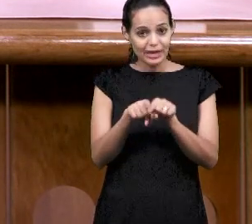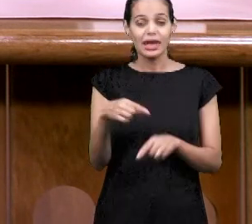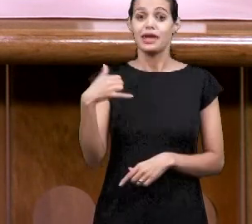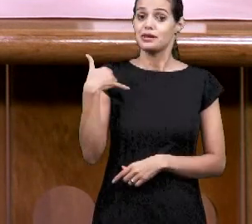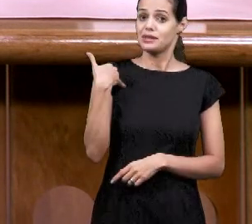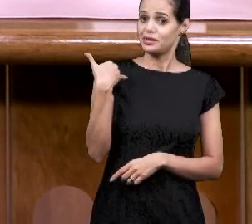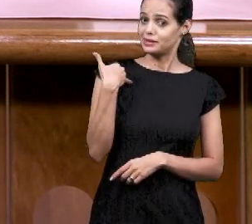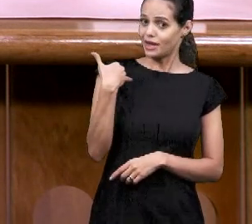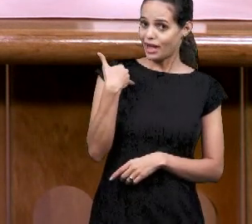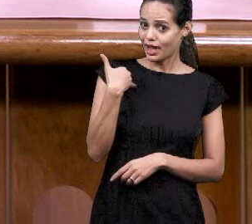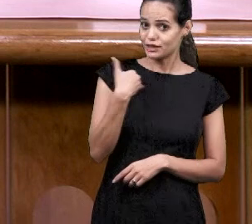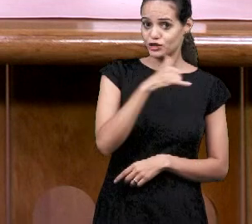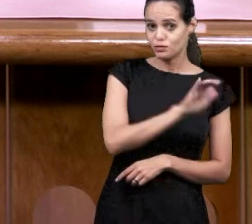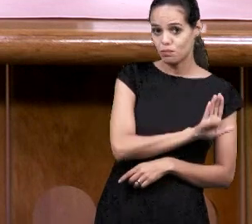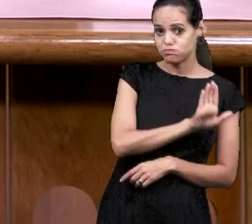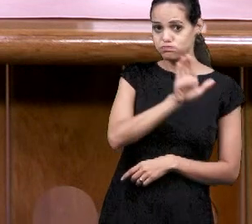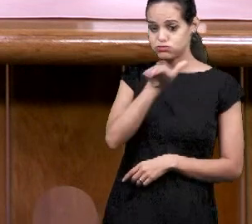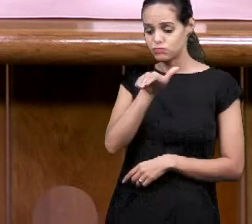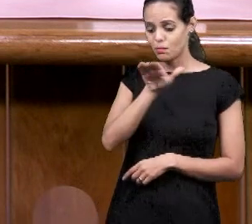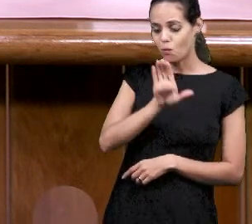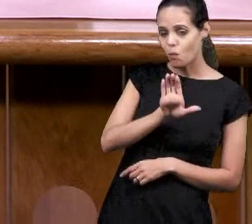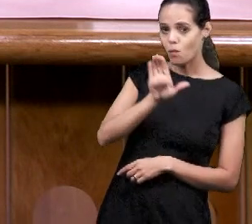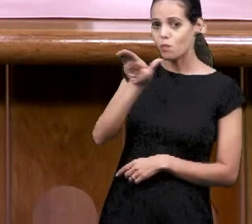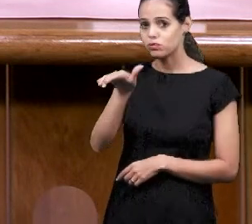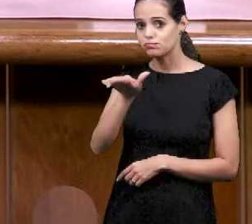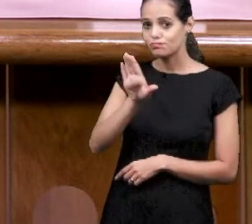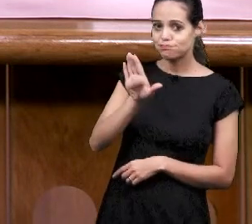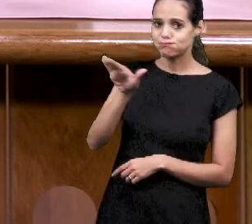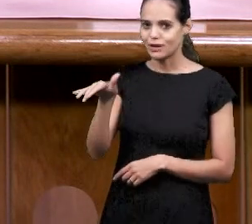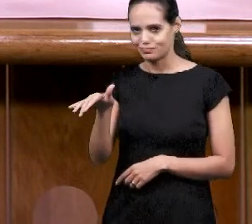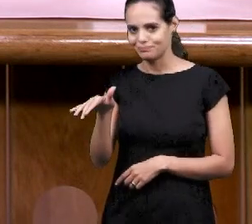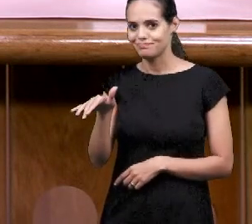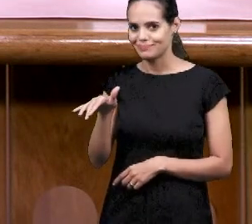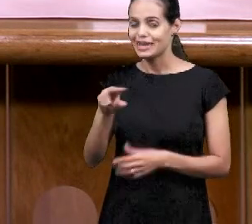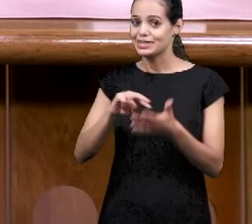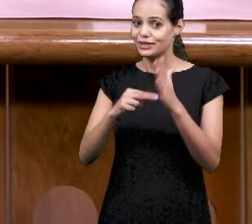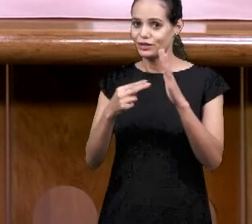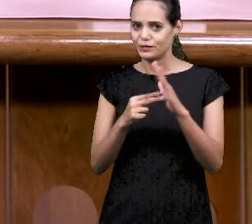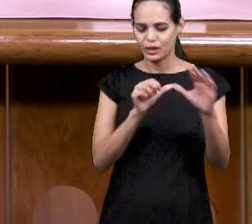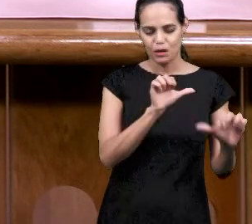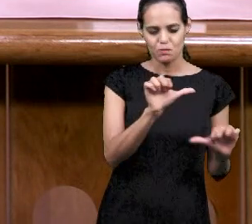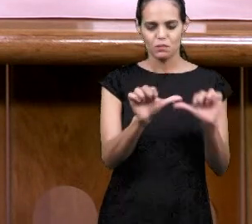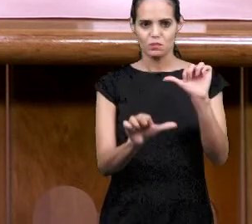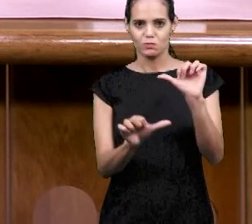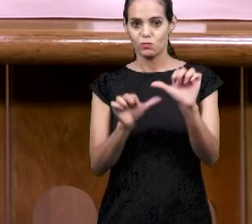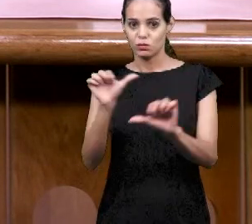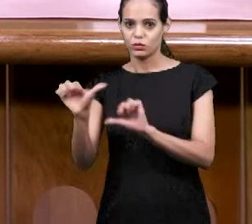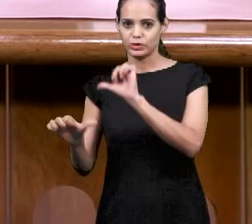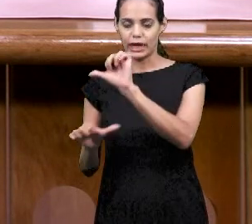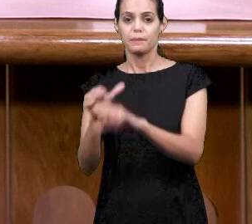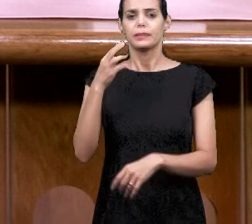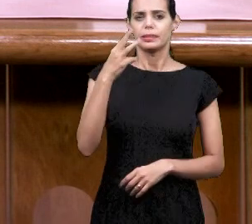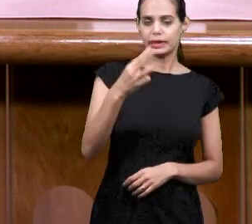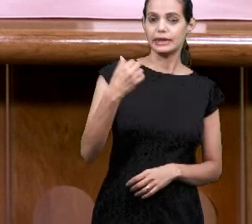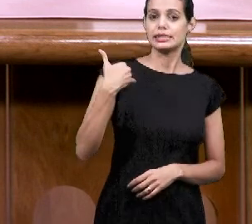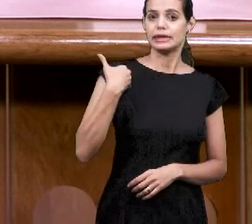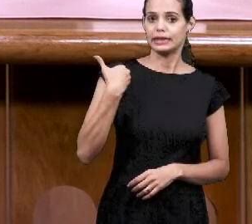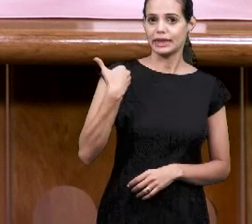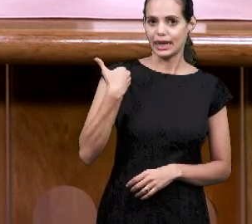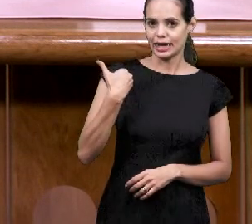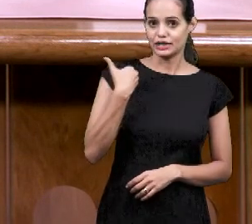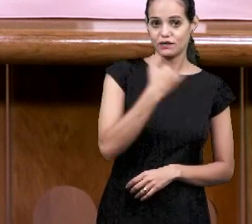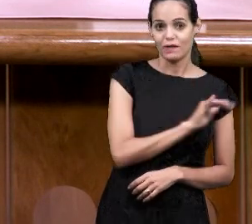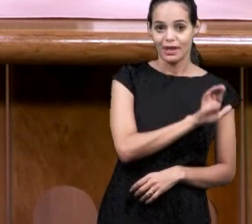adolescents passent par une promotion de classe. Cela se donne en fonction de la croissance physique des enfants intermédiaires